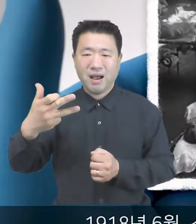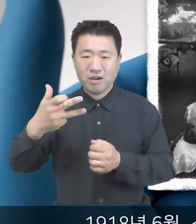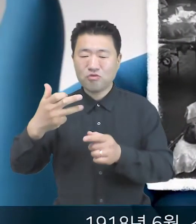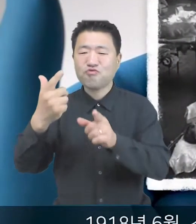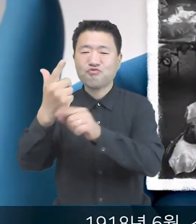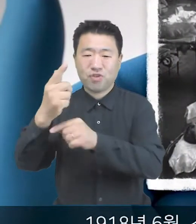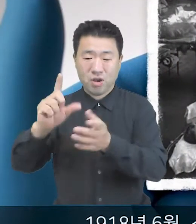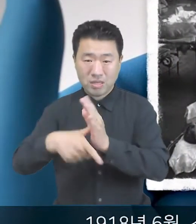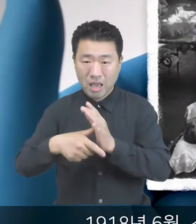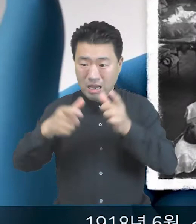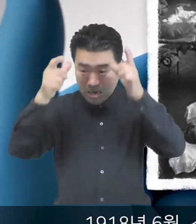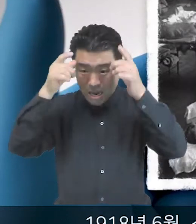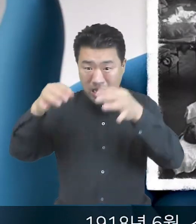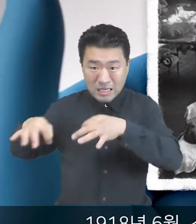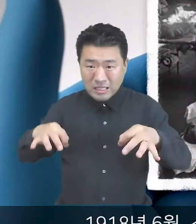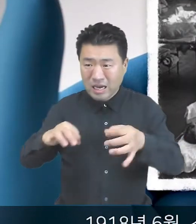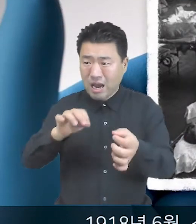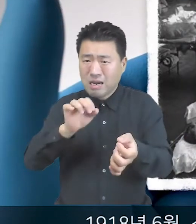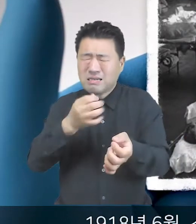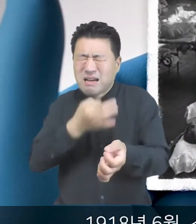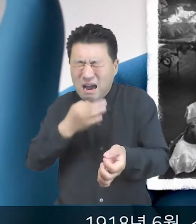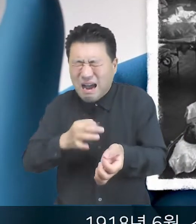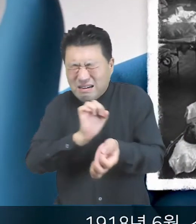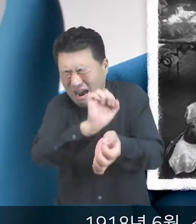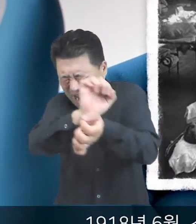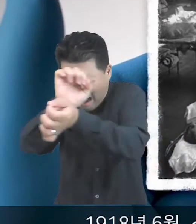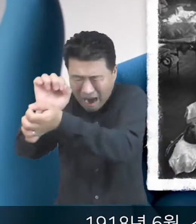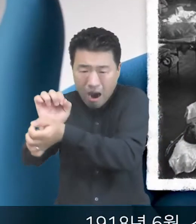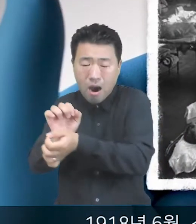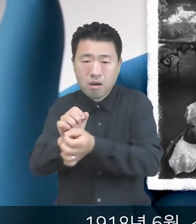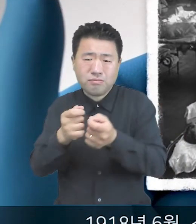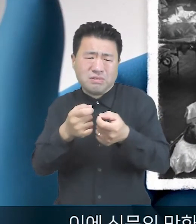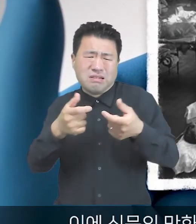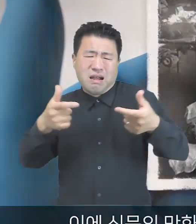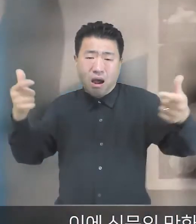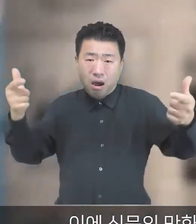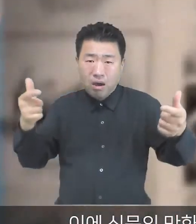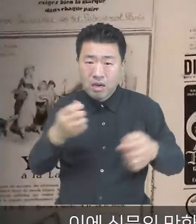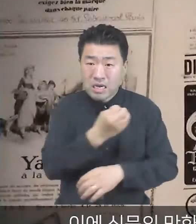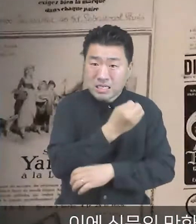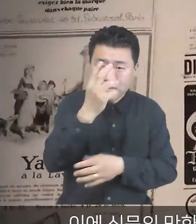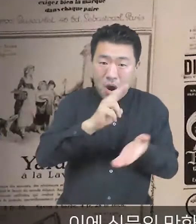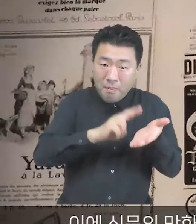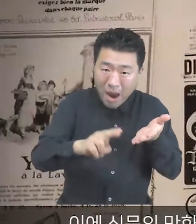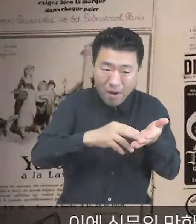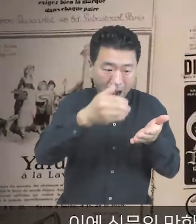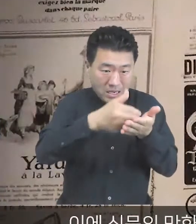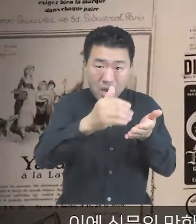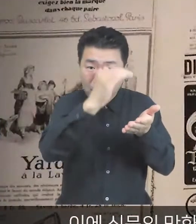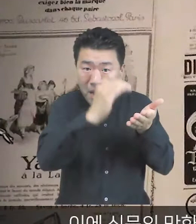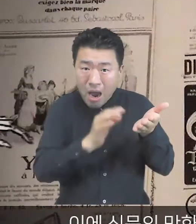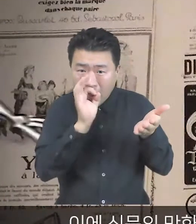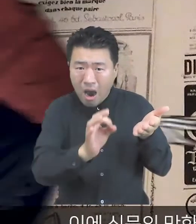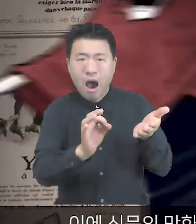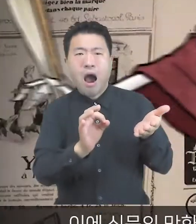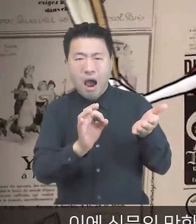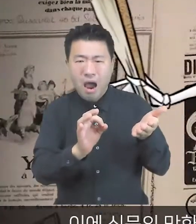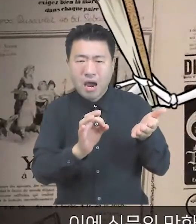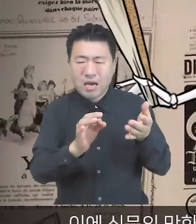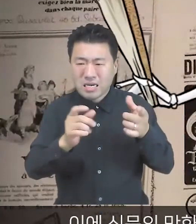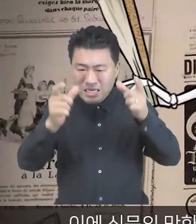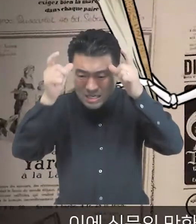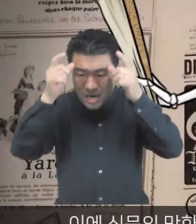(1918년 6월) 스페인 독감이 유럽 전역을 강타하는 일이 발생하게 됩니다. 이에 신문의 만화와 사파는 이